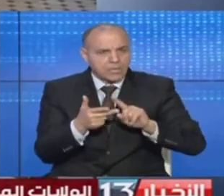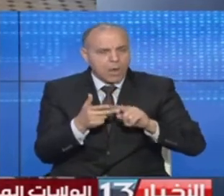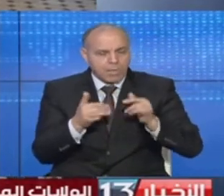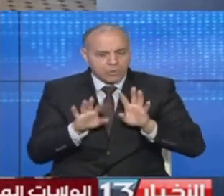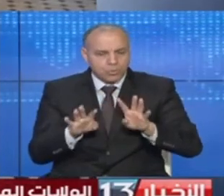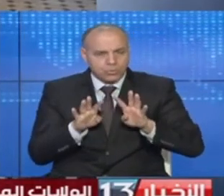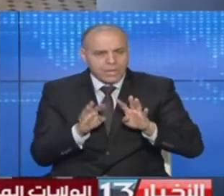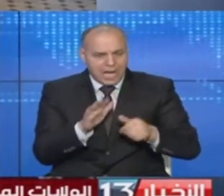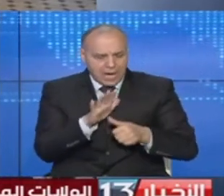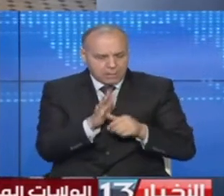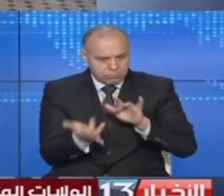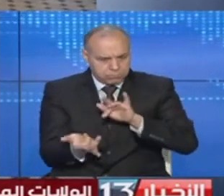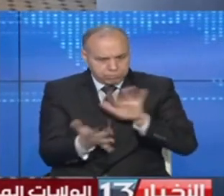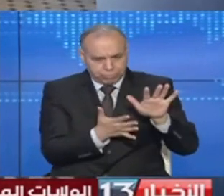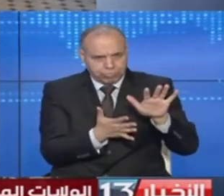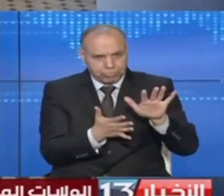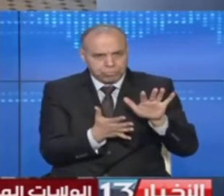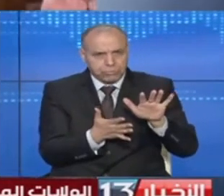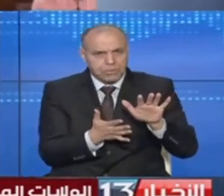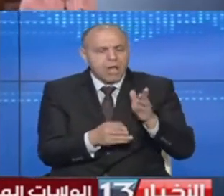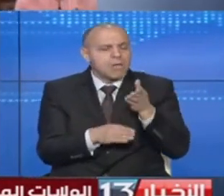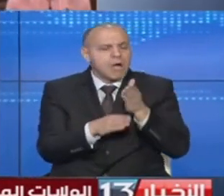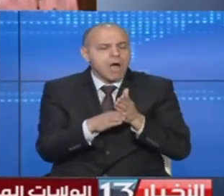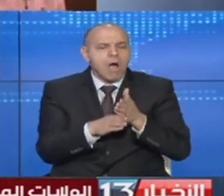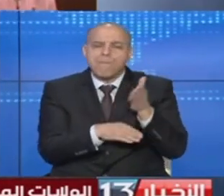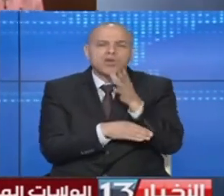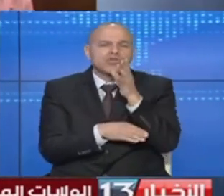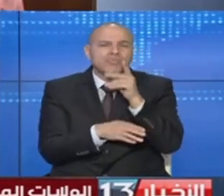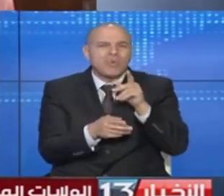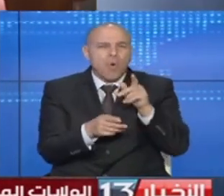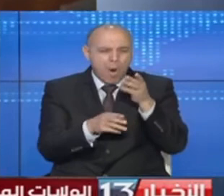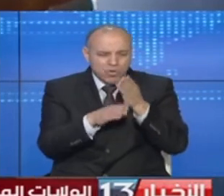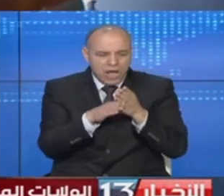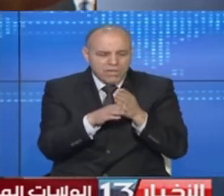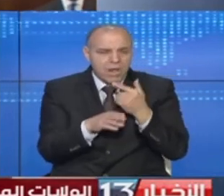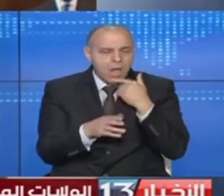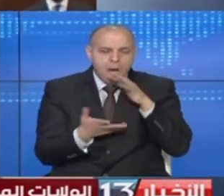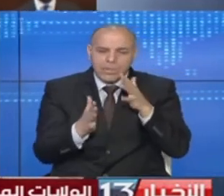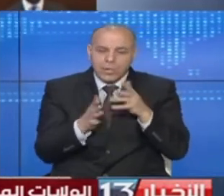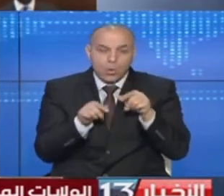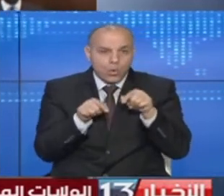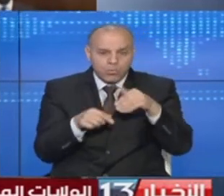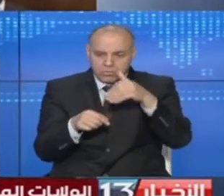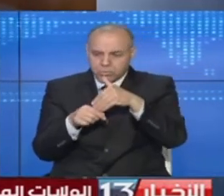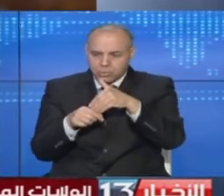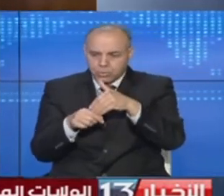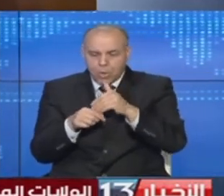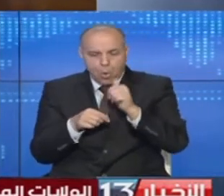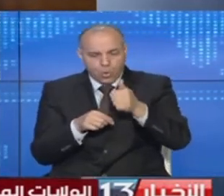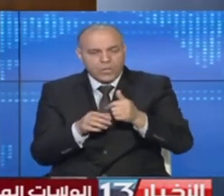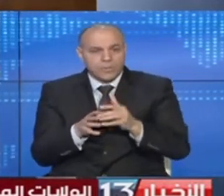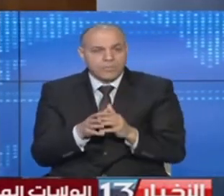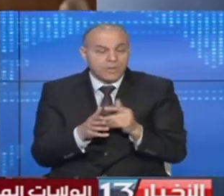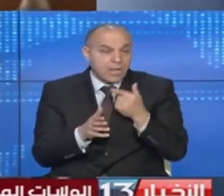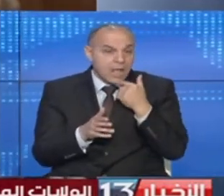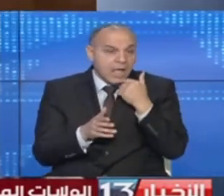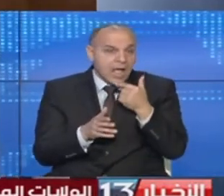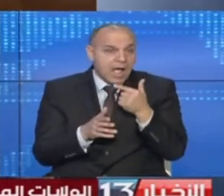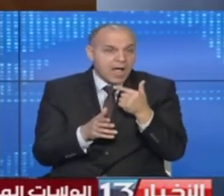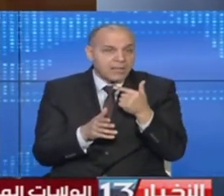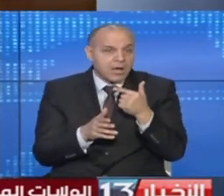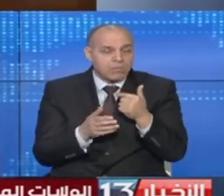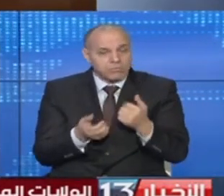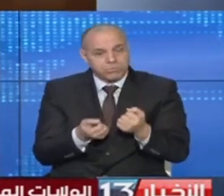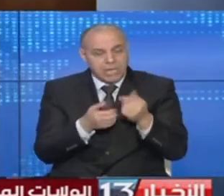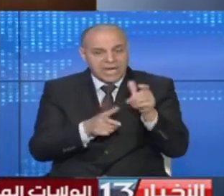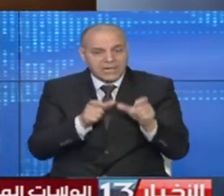الوزراء بعزل الرئيس لعدم أهليته للحكم. ومن المتوقع أن يجري التصويت يوم غد. وكان آلاف من